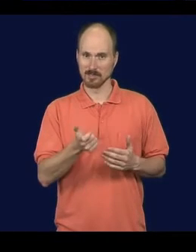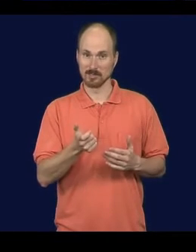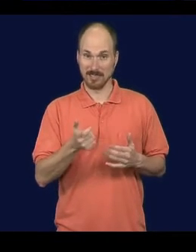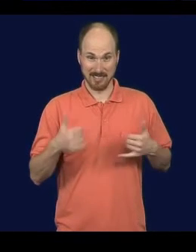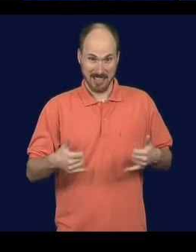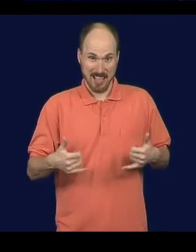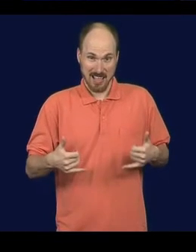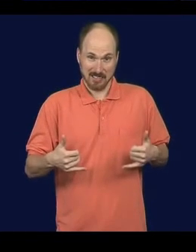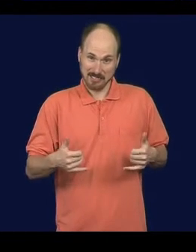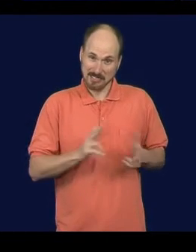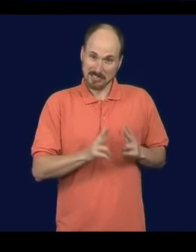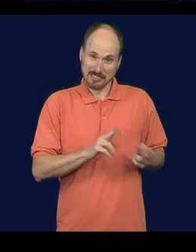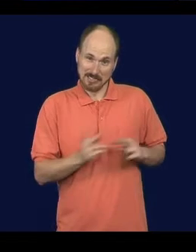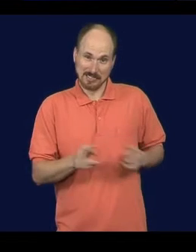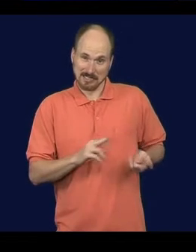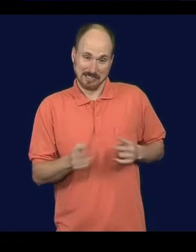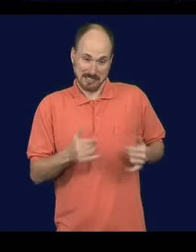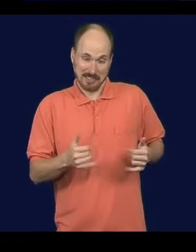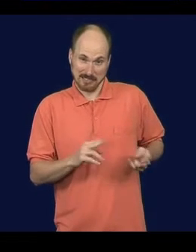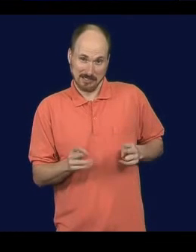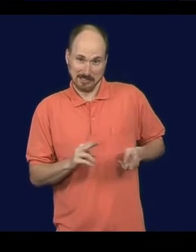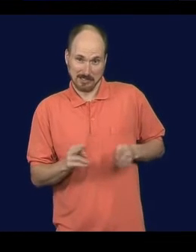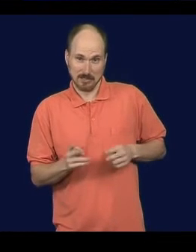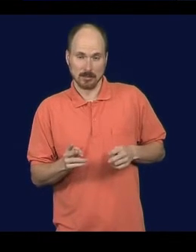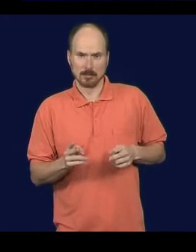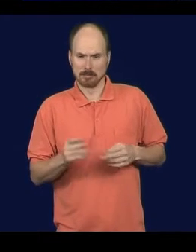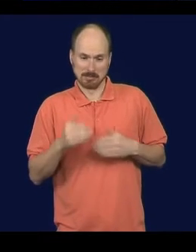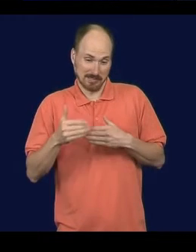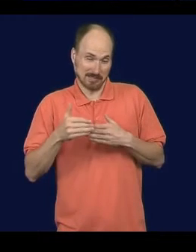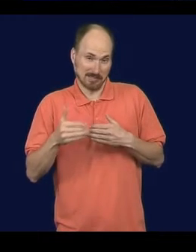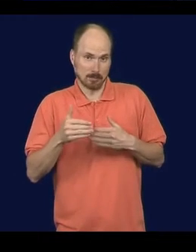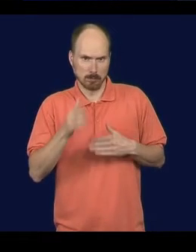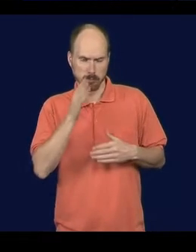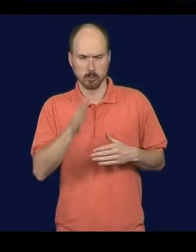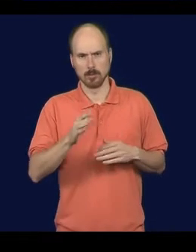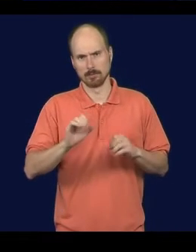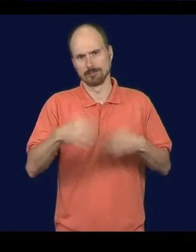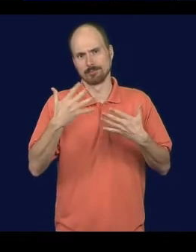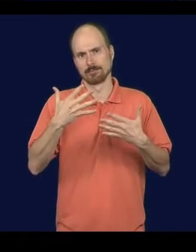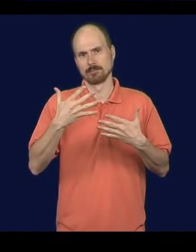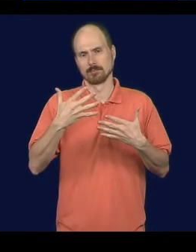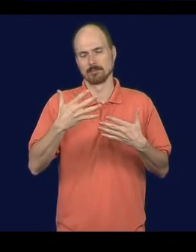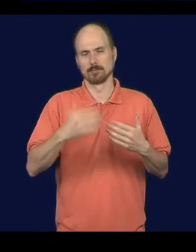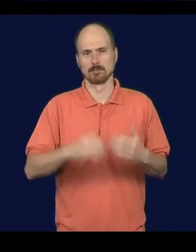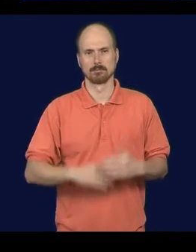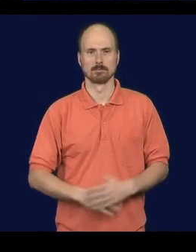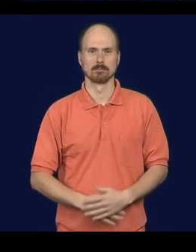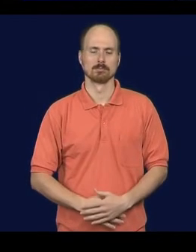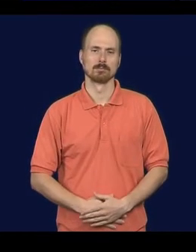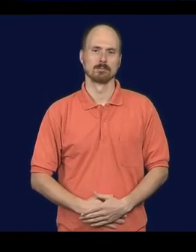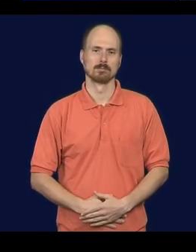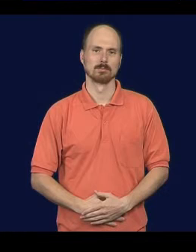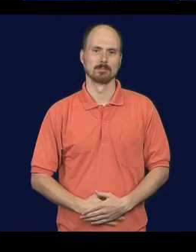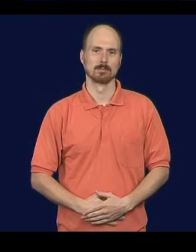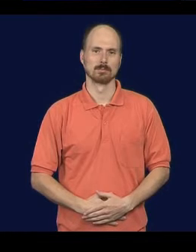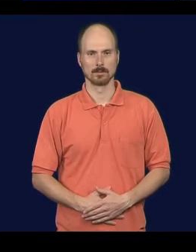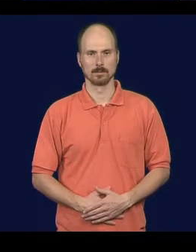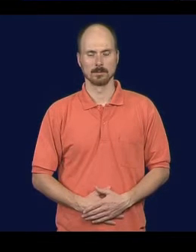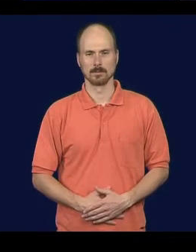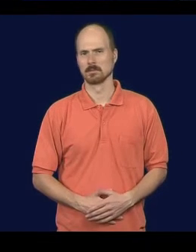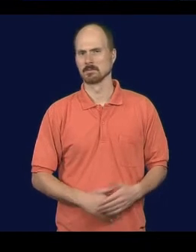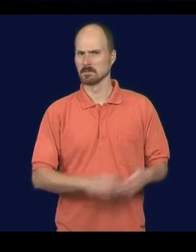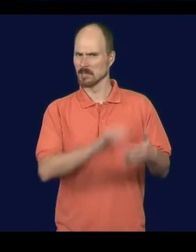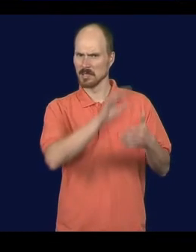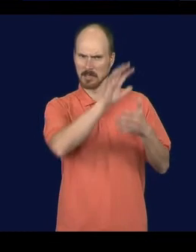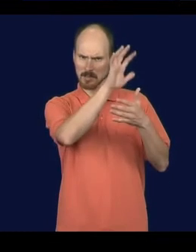Moje jméno je Tomáš Kafka a zastupuji tady svého kolegu Juraje Kistnera, který se bohužel